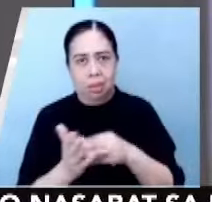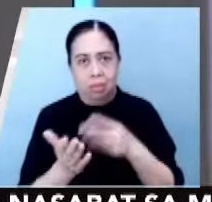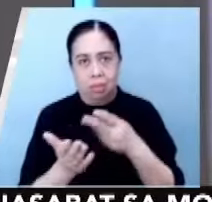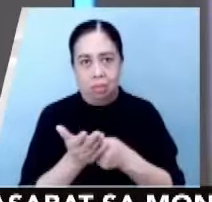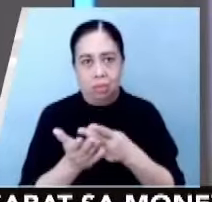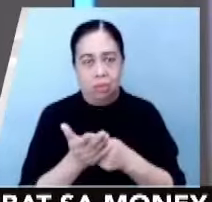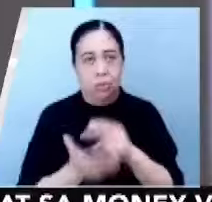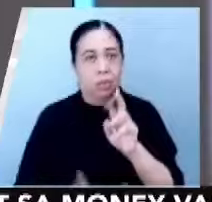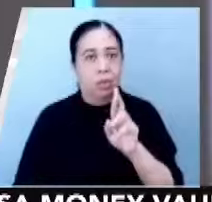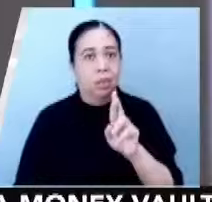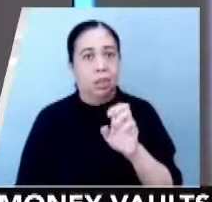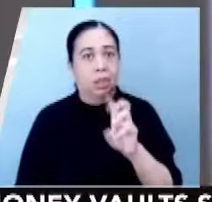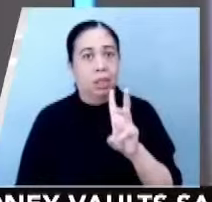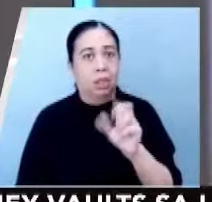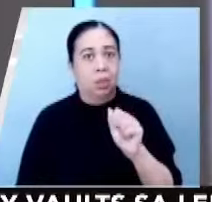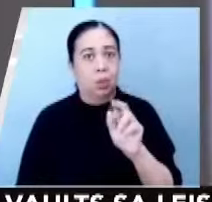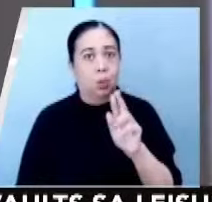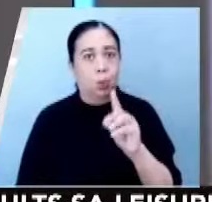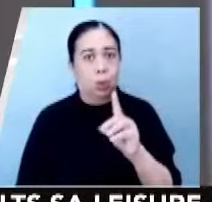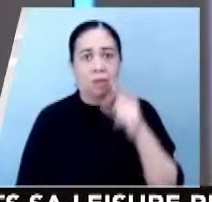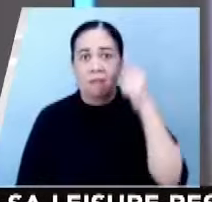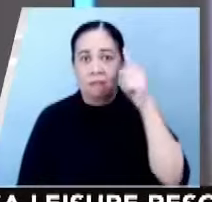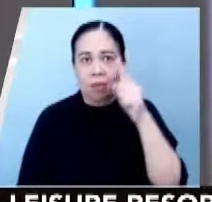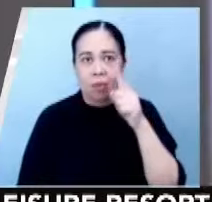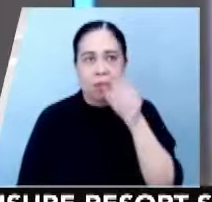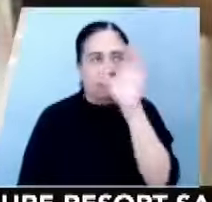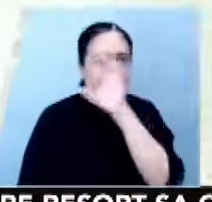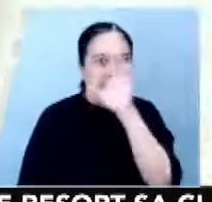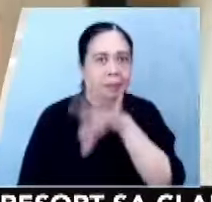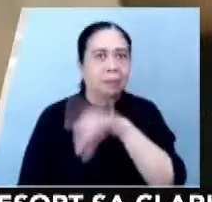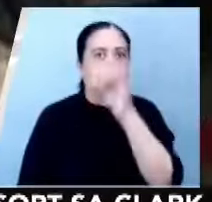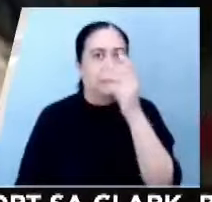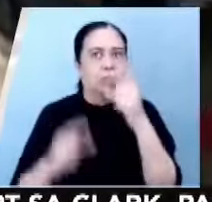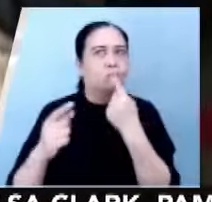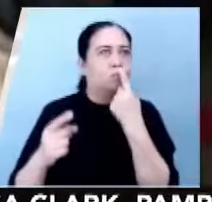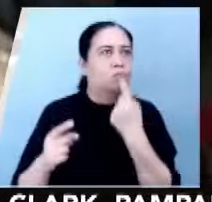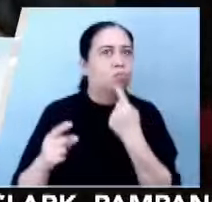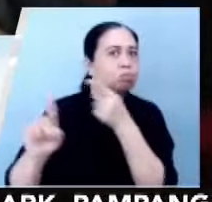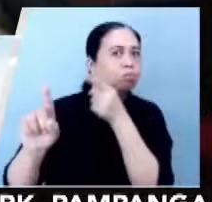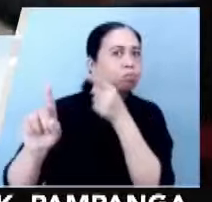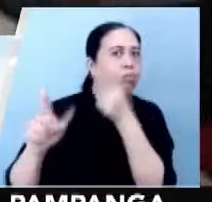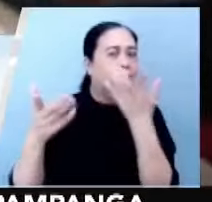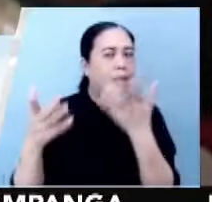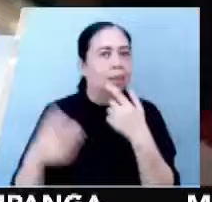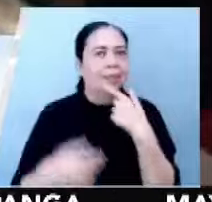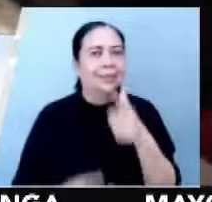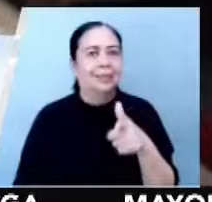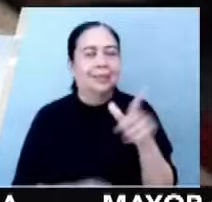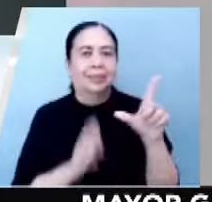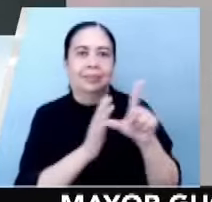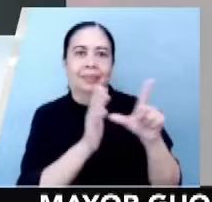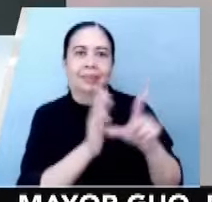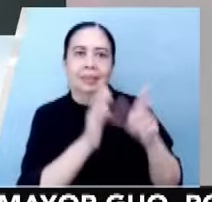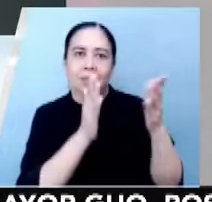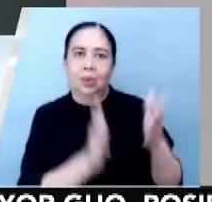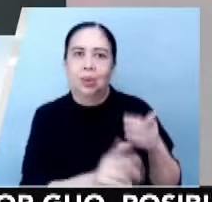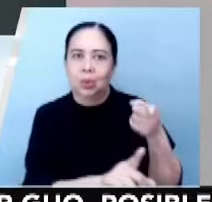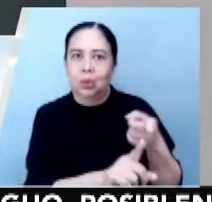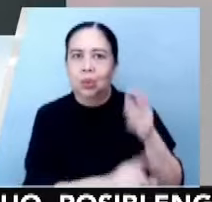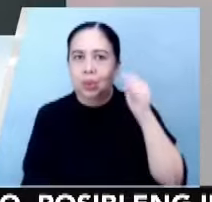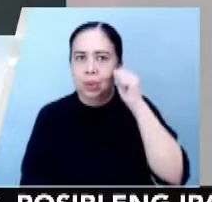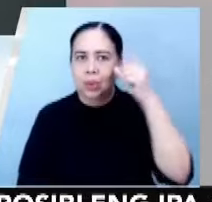para ituro ang kinaroroonan ng pastor. Ayon kay Attorney Ferdinand Topacio na legal counsel ni Quiboloy,